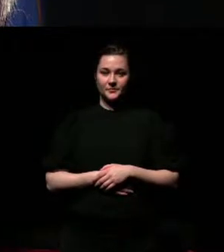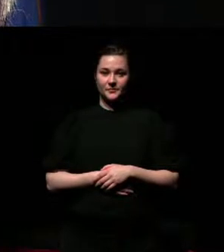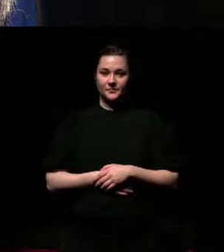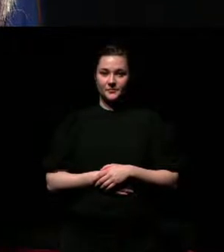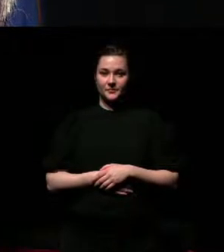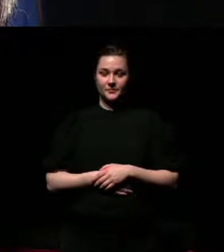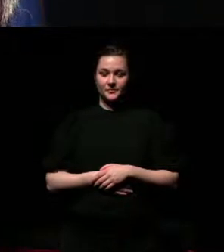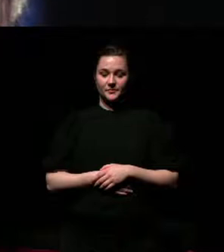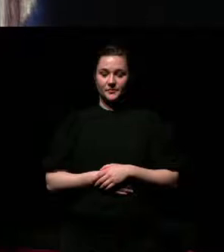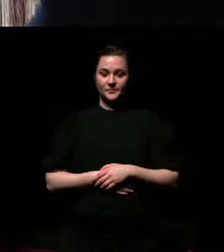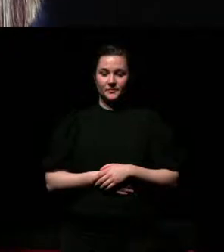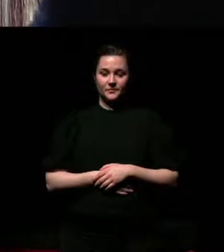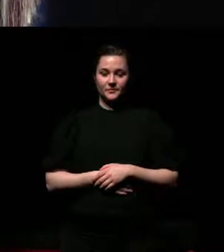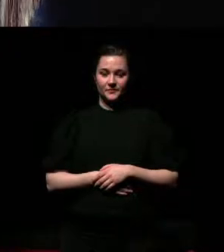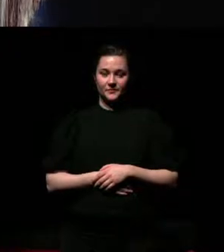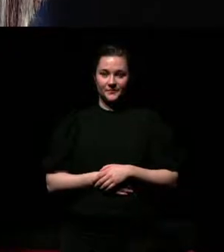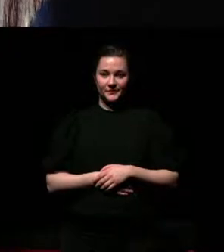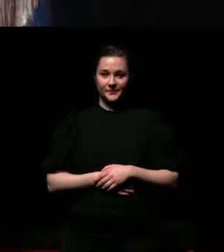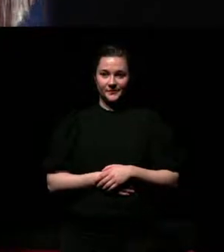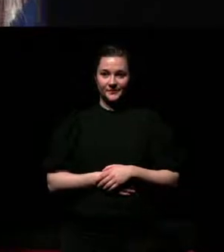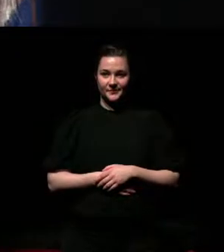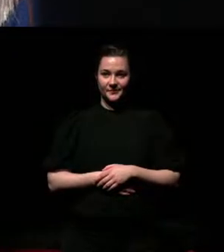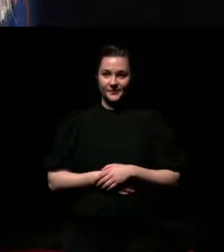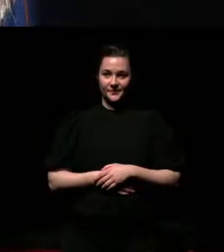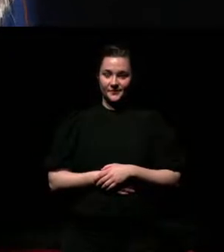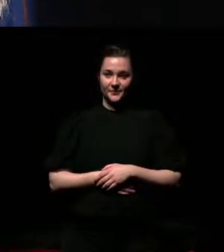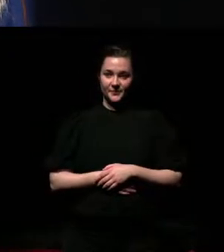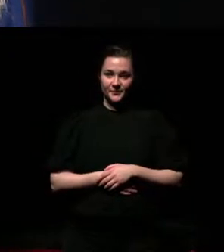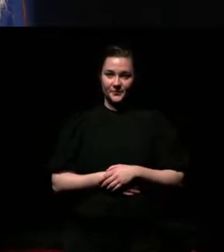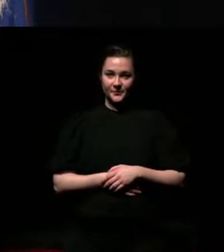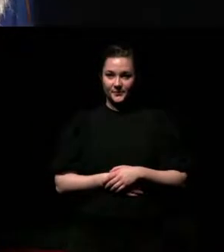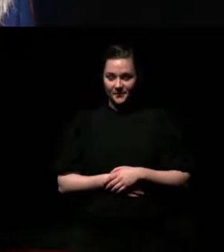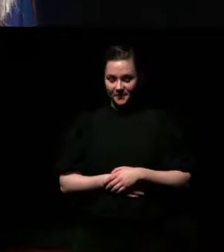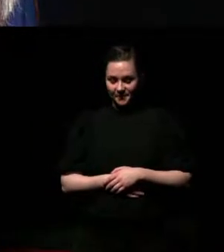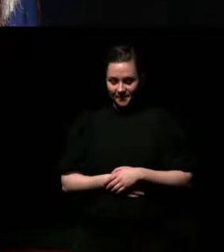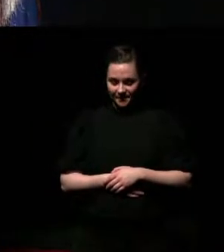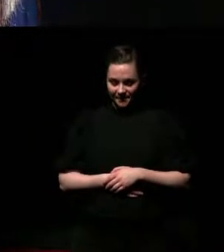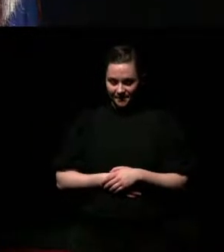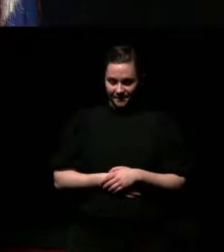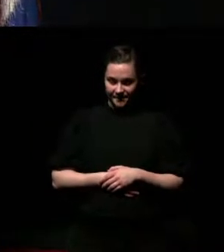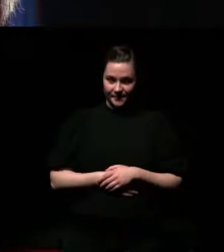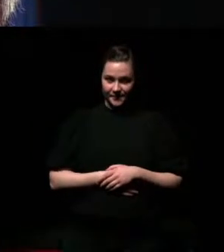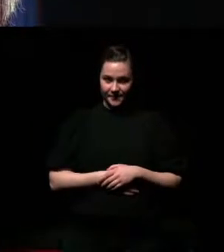sånn skjaller den filmen bilder. At det ribber ditt.